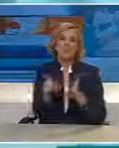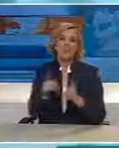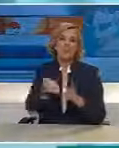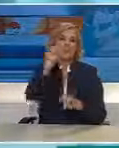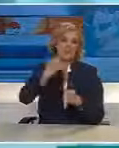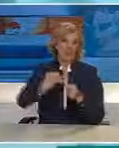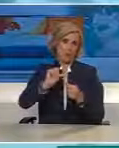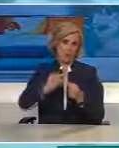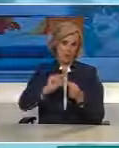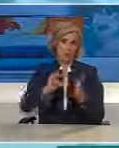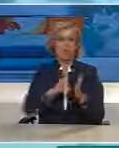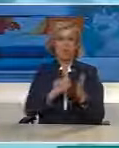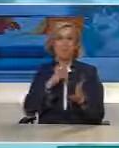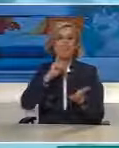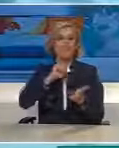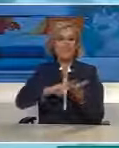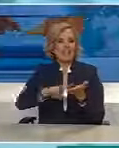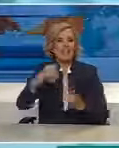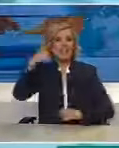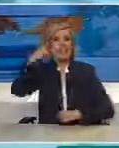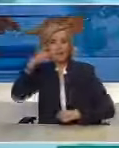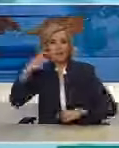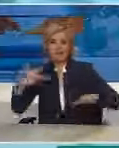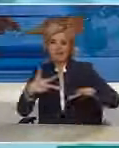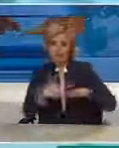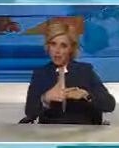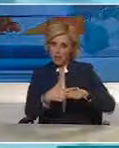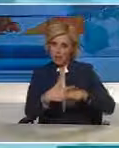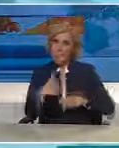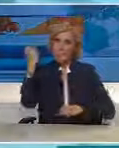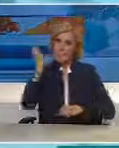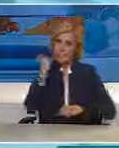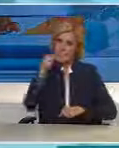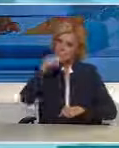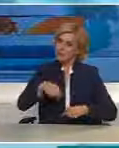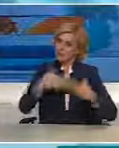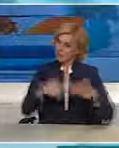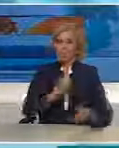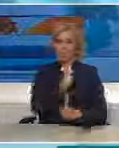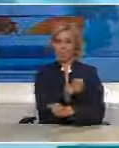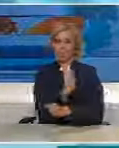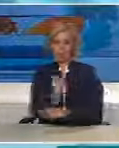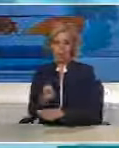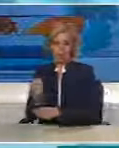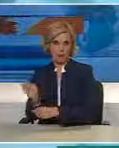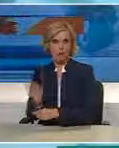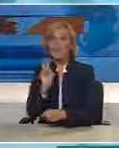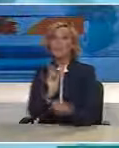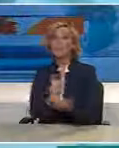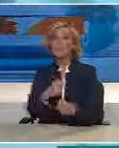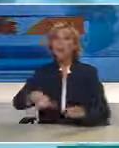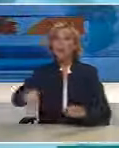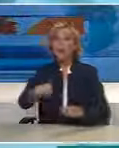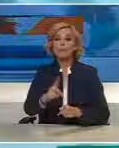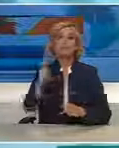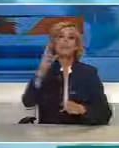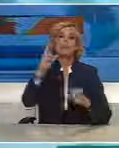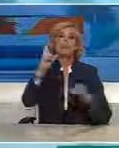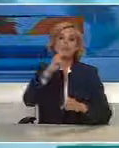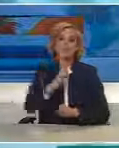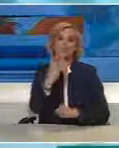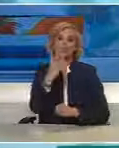Συγκεκριμένα, μέρος των συνταξιούχων του ΙΚΑ, του ΟΤΕ και των τραπεζών έλαβαν τις συντάξεις τους σήμερα 22 Απριλίου, ενώ οι υπόλοιποι θα τις λάβουν στις 24 Απριλίου.